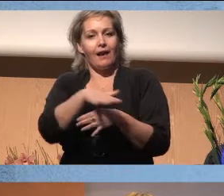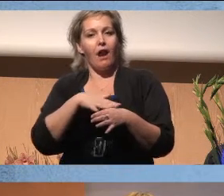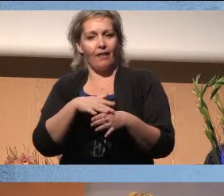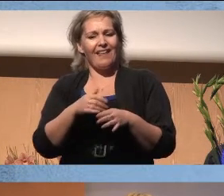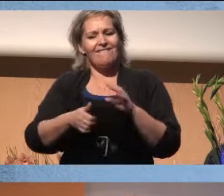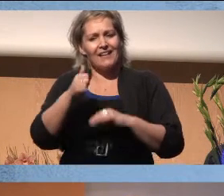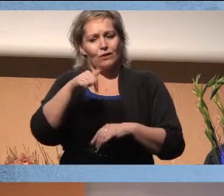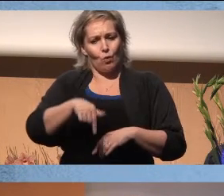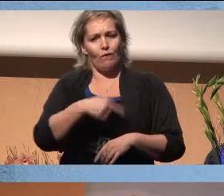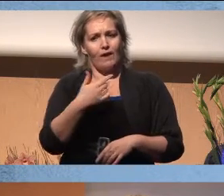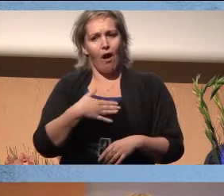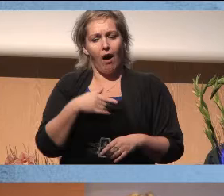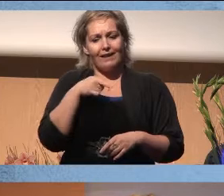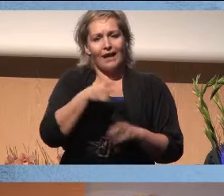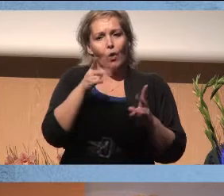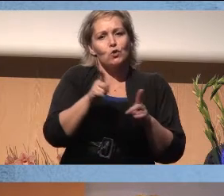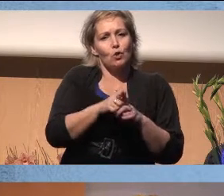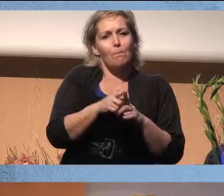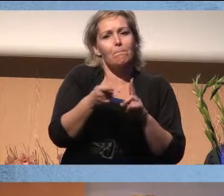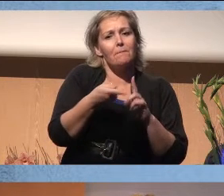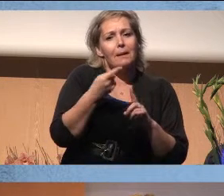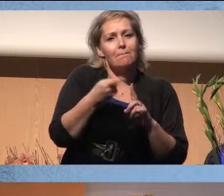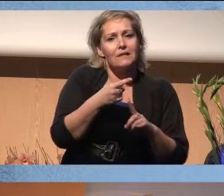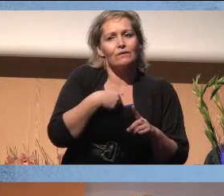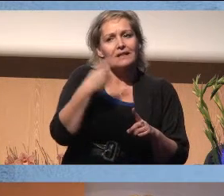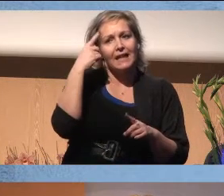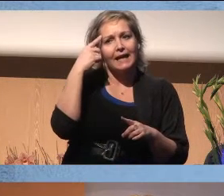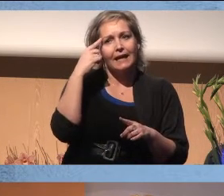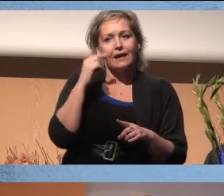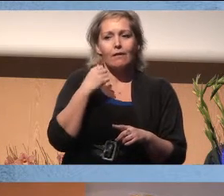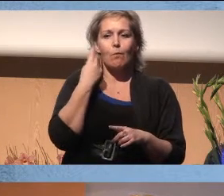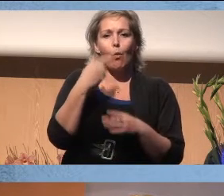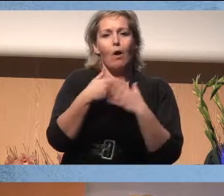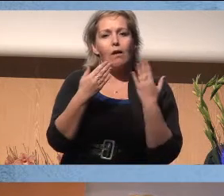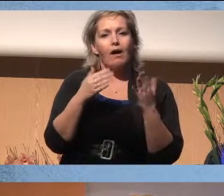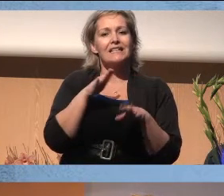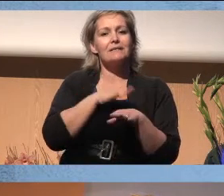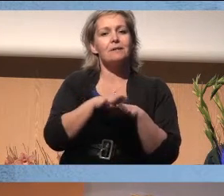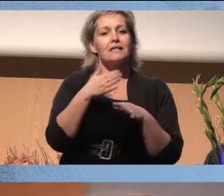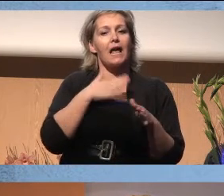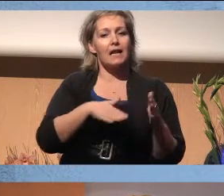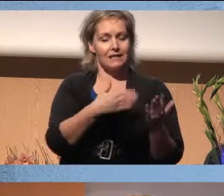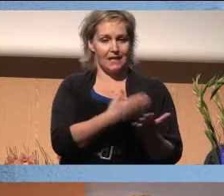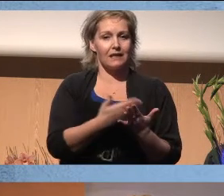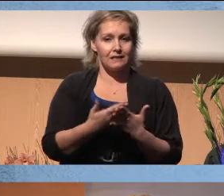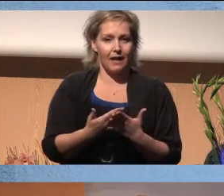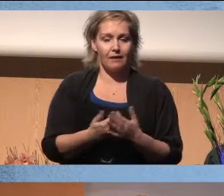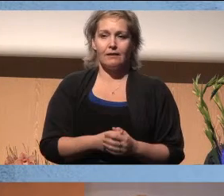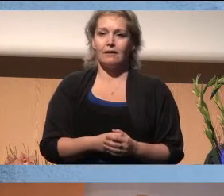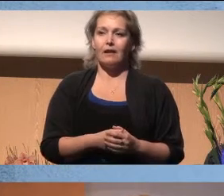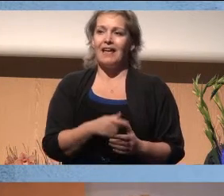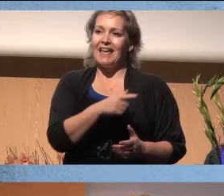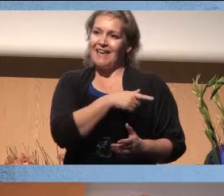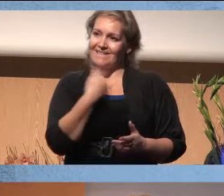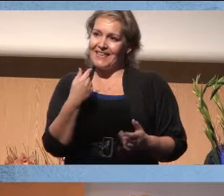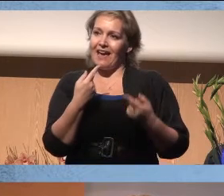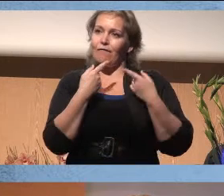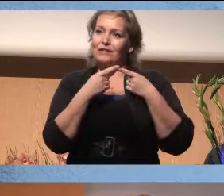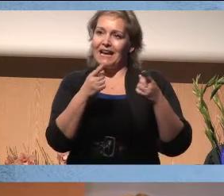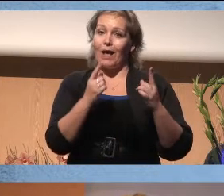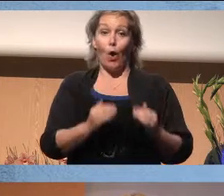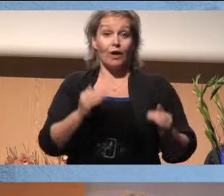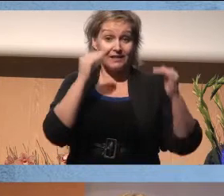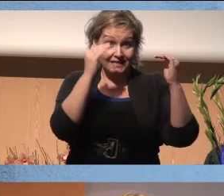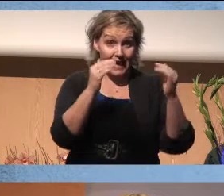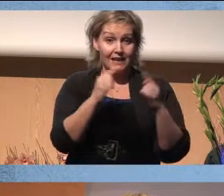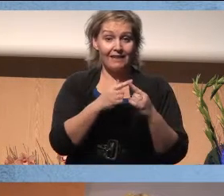viktige når vi nå da har det også som en premiss, når vi tenker på morgendagens spesialisthelsetjeneste. Og de er ulikt